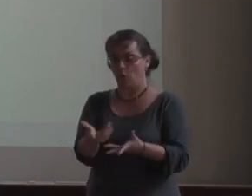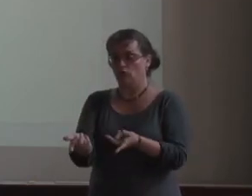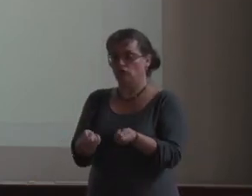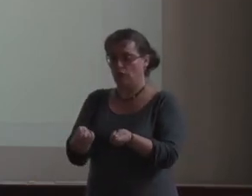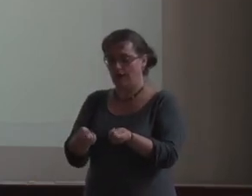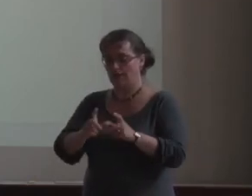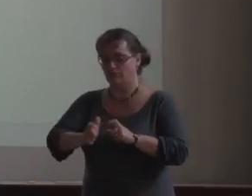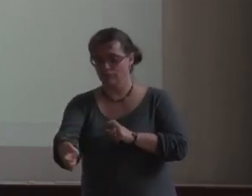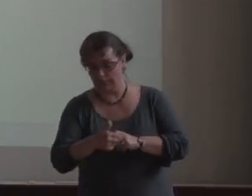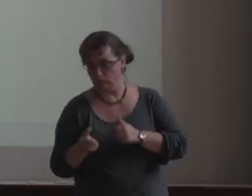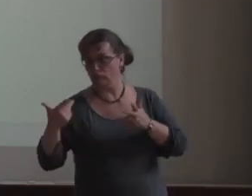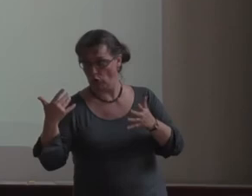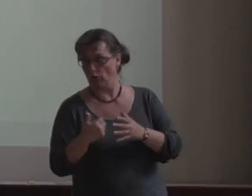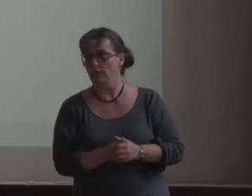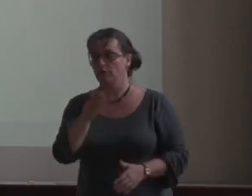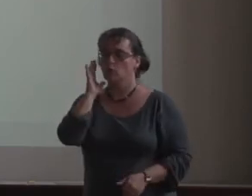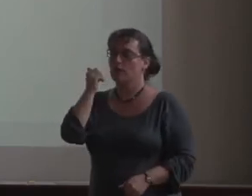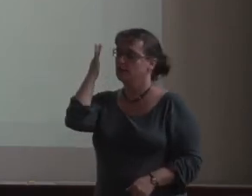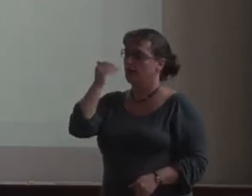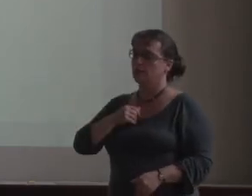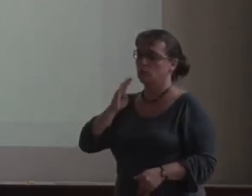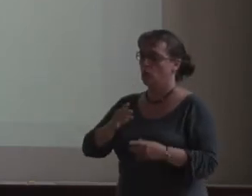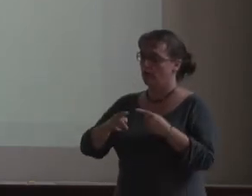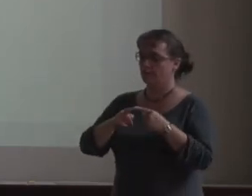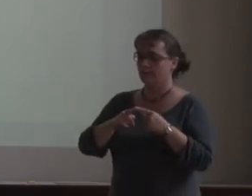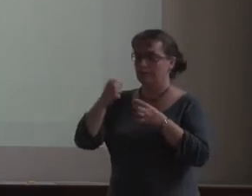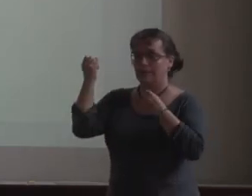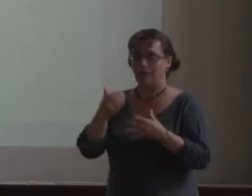Donc, de toute façon, il nous fallait une boucle d'événements.